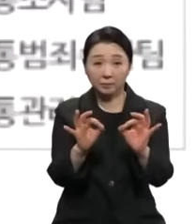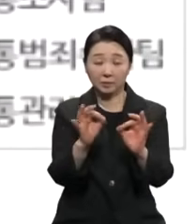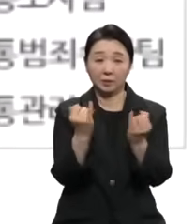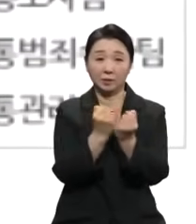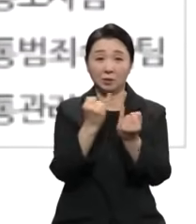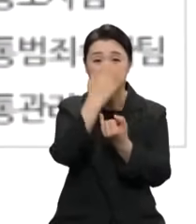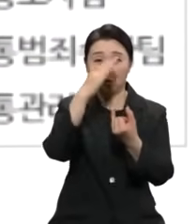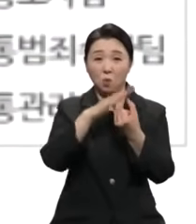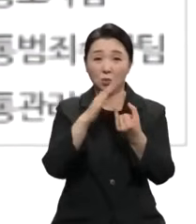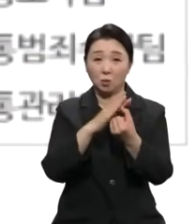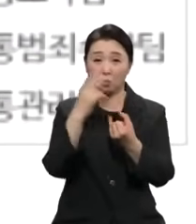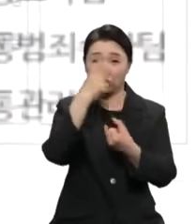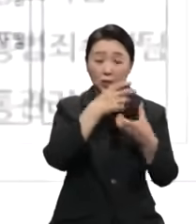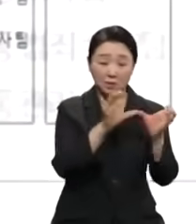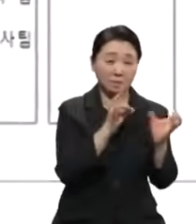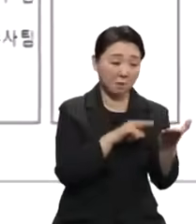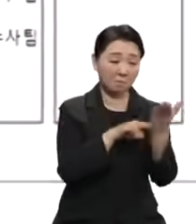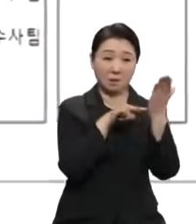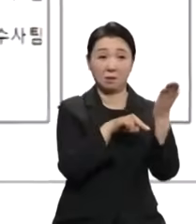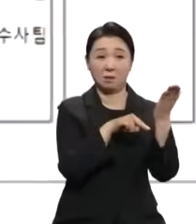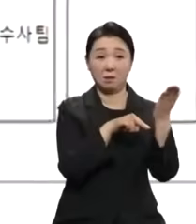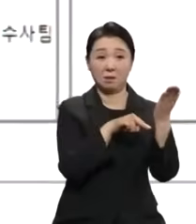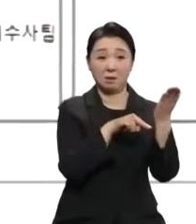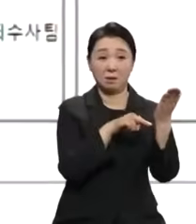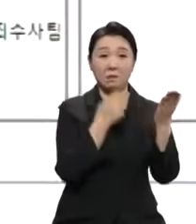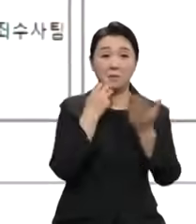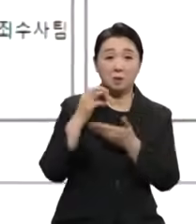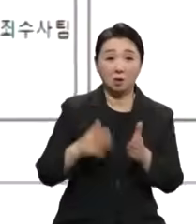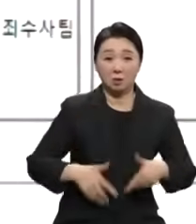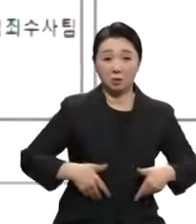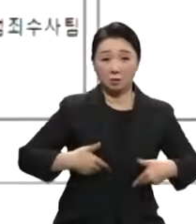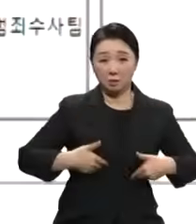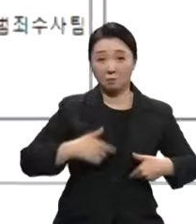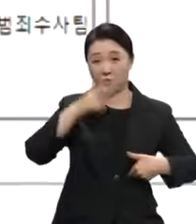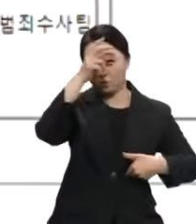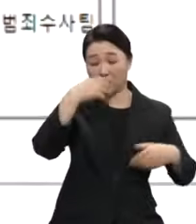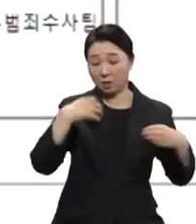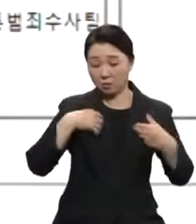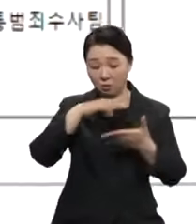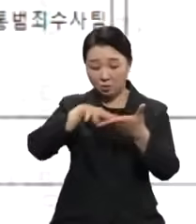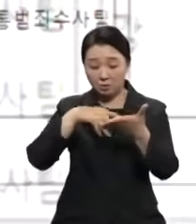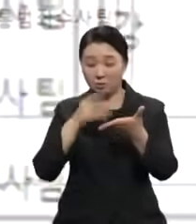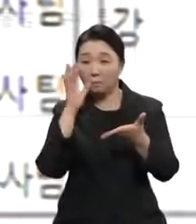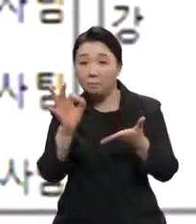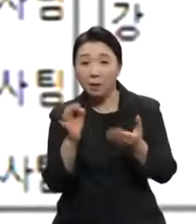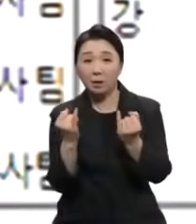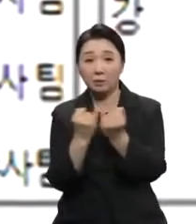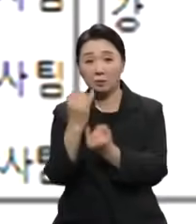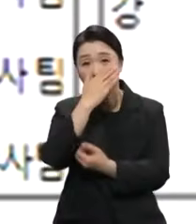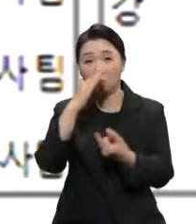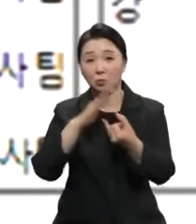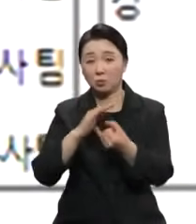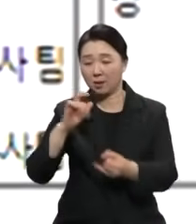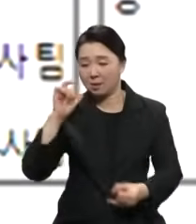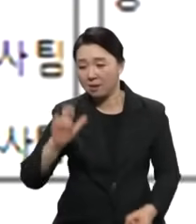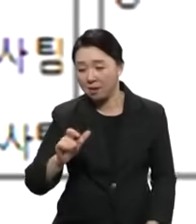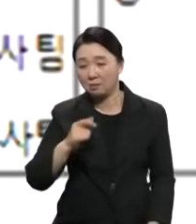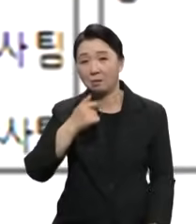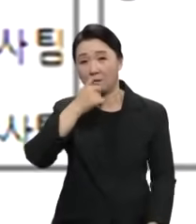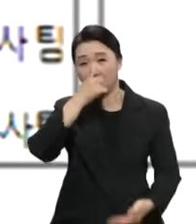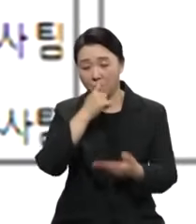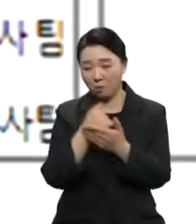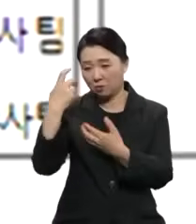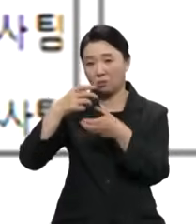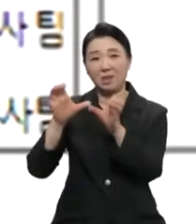여성 청소년 수사팀만 보이는데요. 경기 남부경찰청의 직제표를 보면 여성 청소년